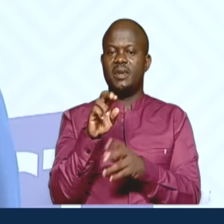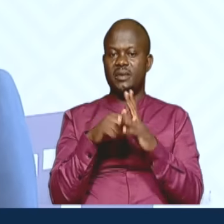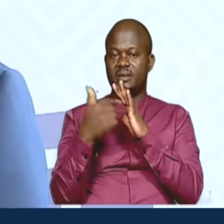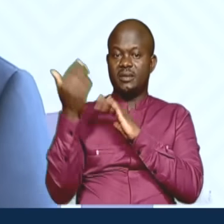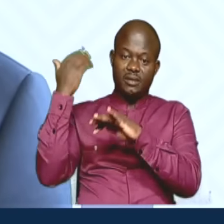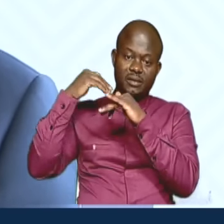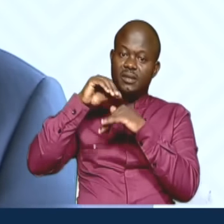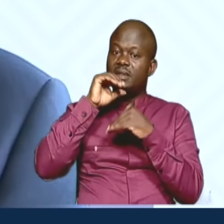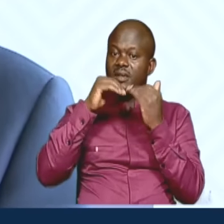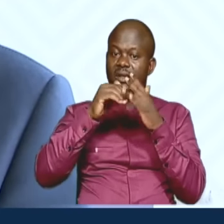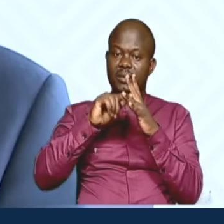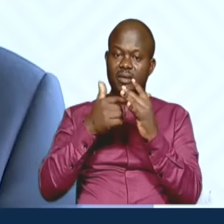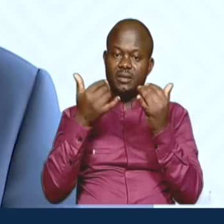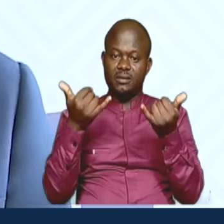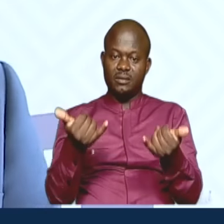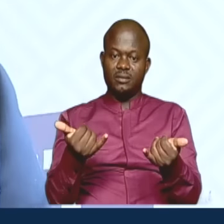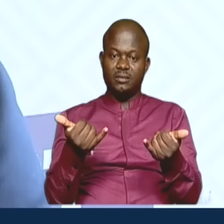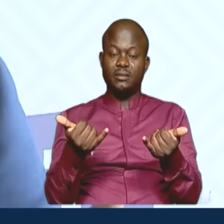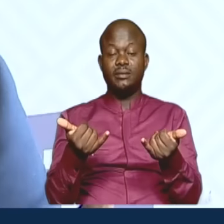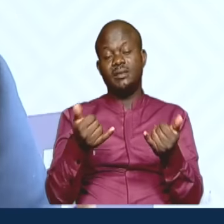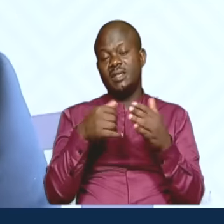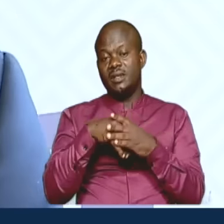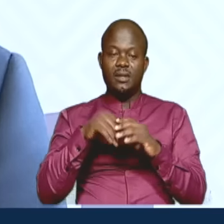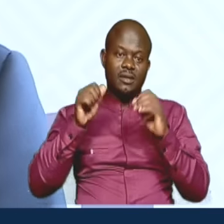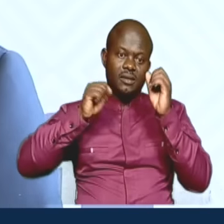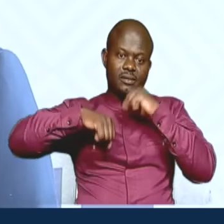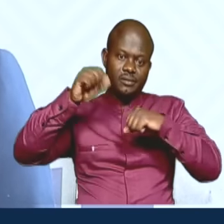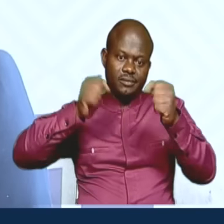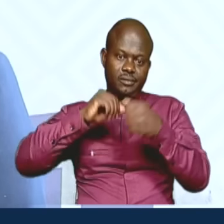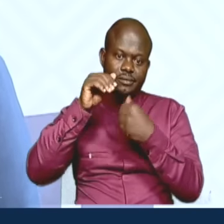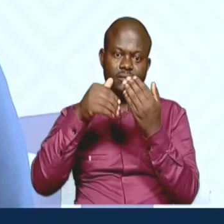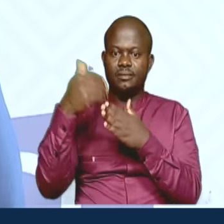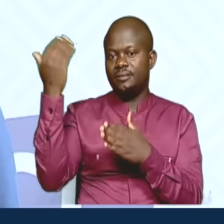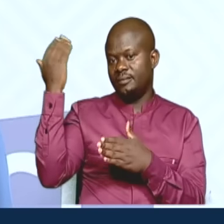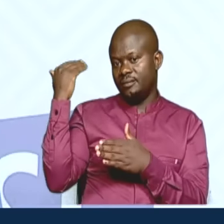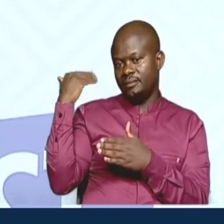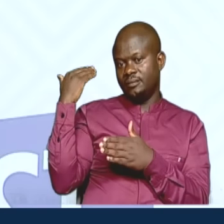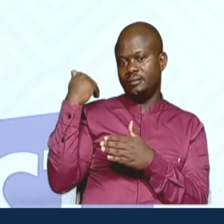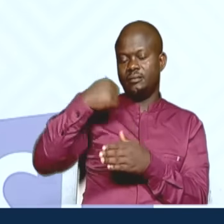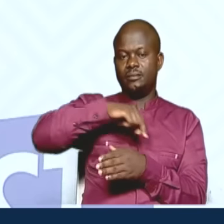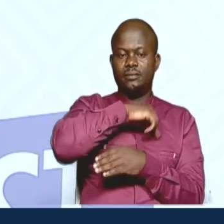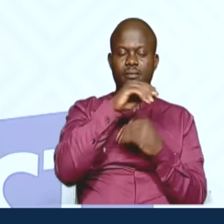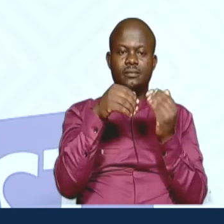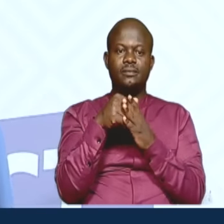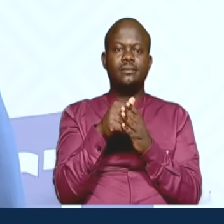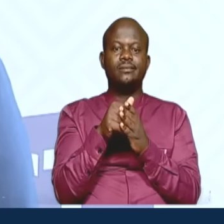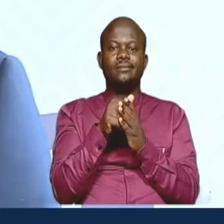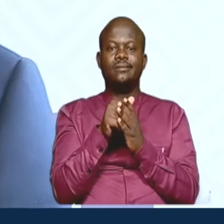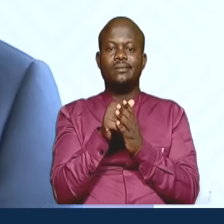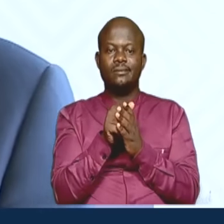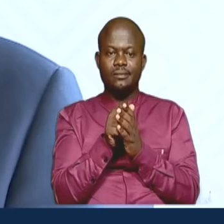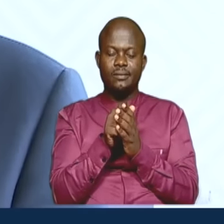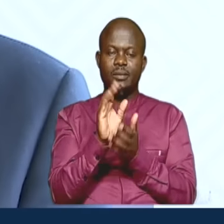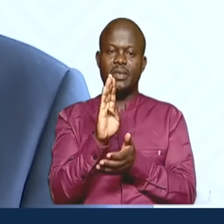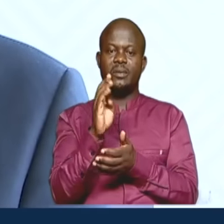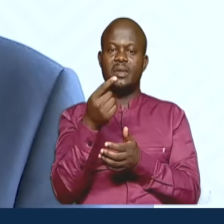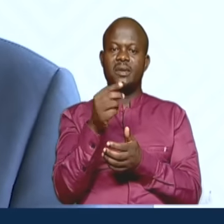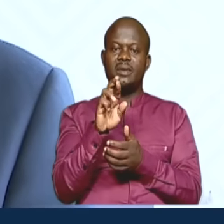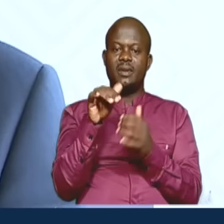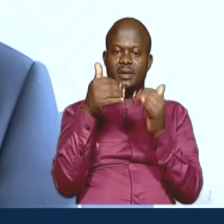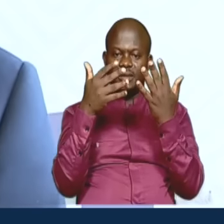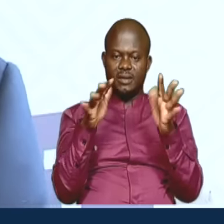ari byitangiye none ahangaha yaba ari golf ushize yari hari edition ya BPR tournament